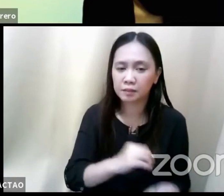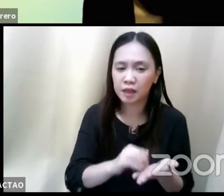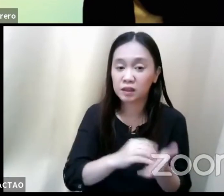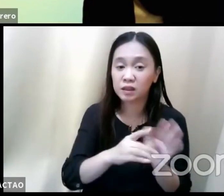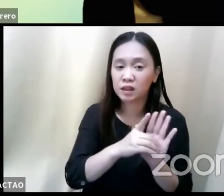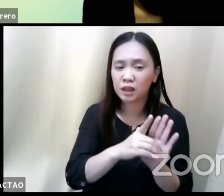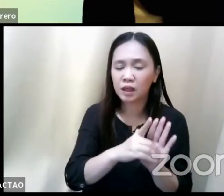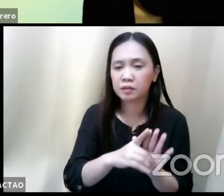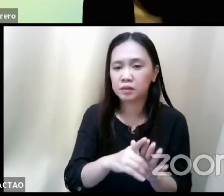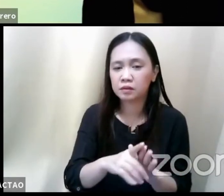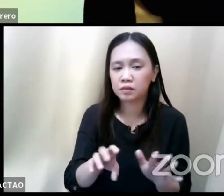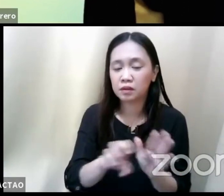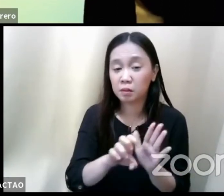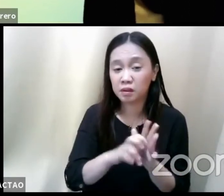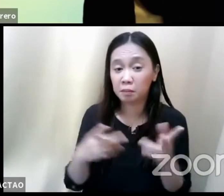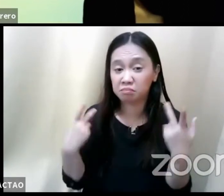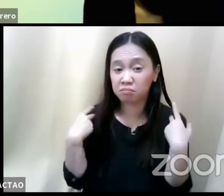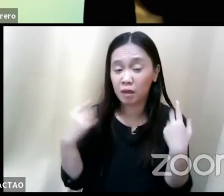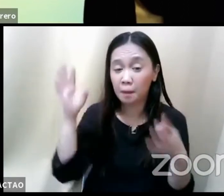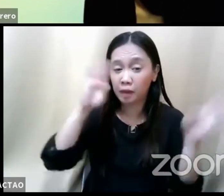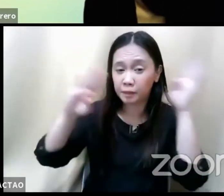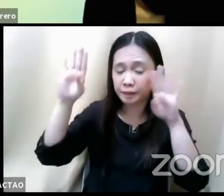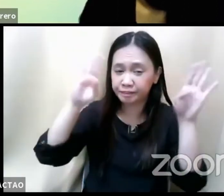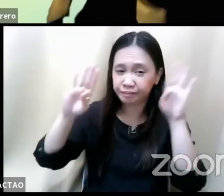o let's say may problem sa yung